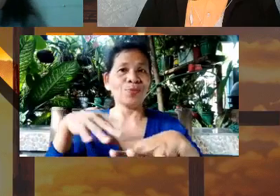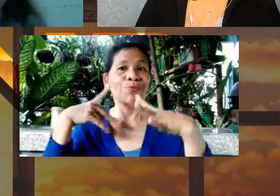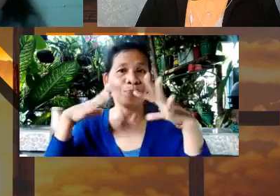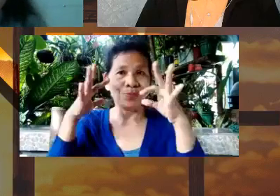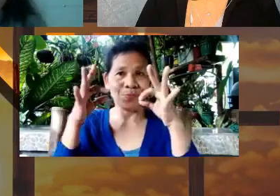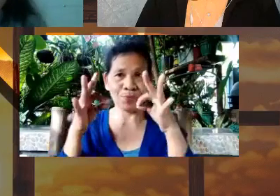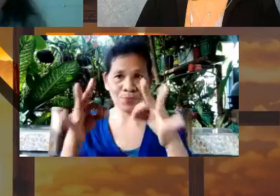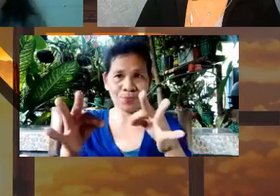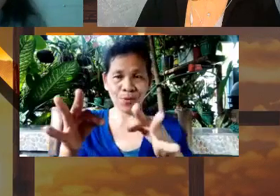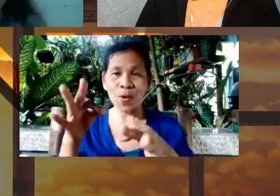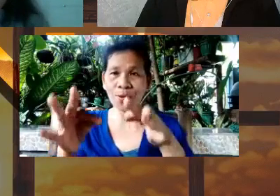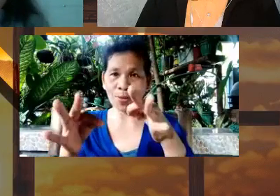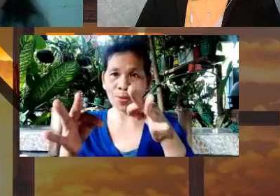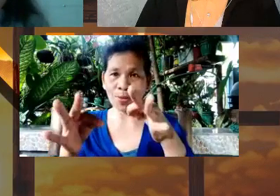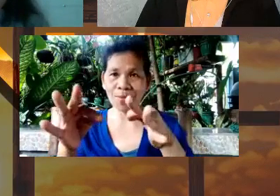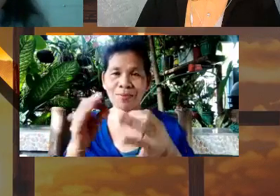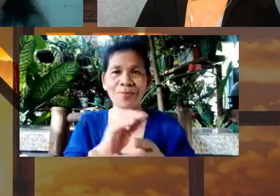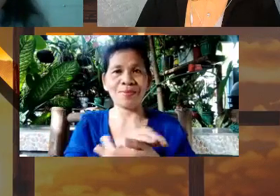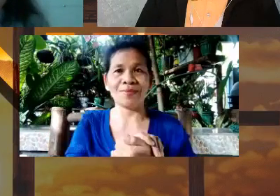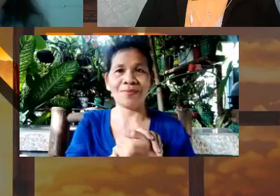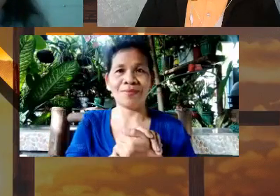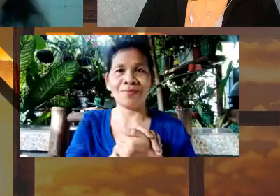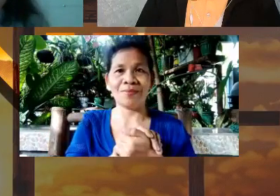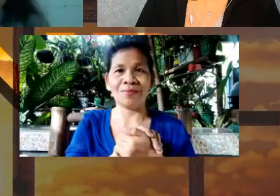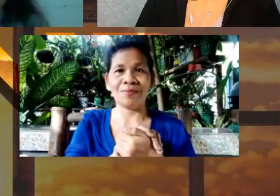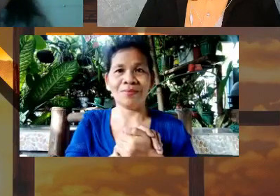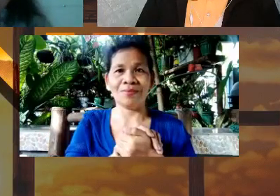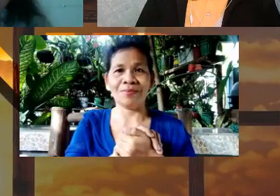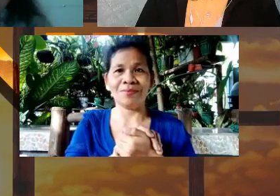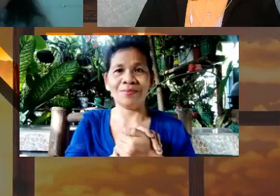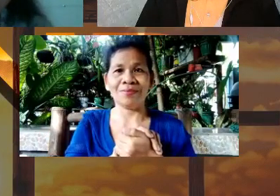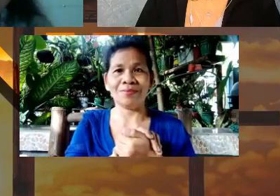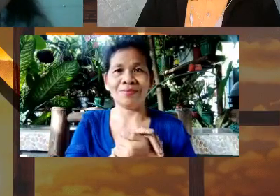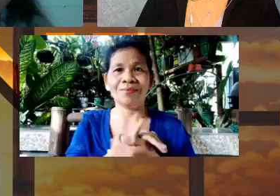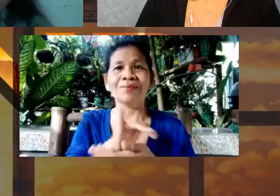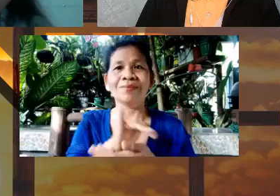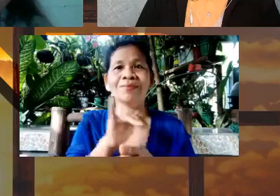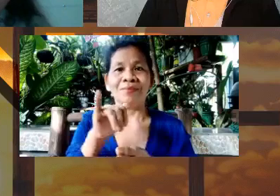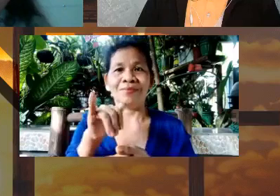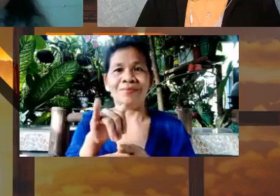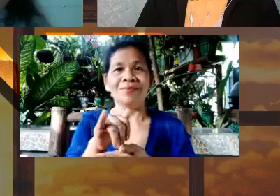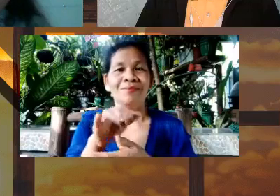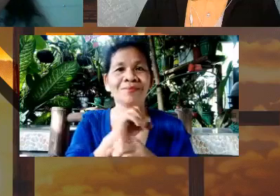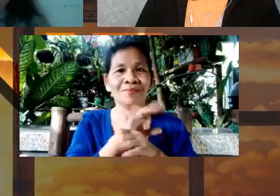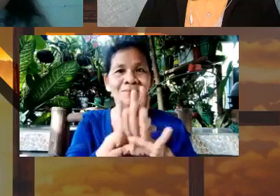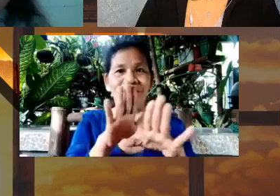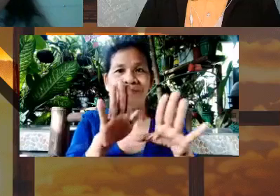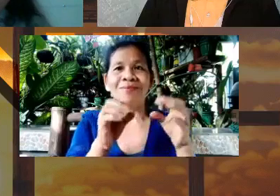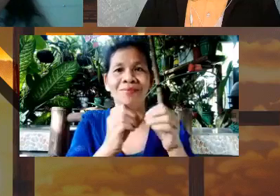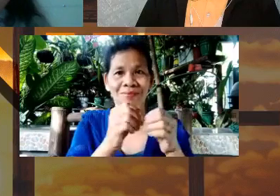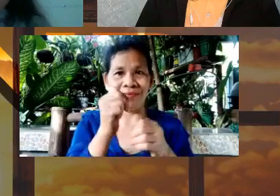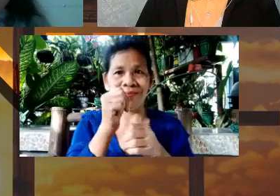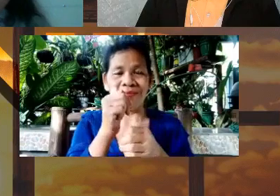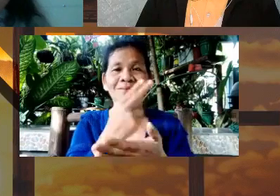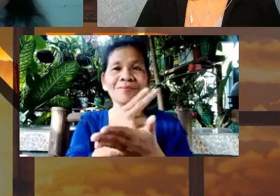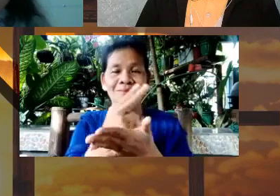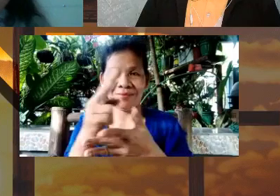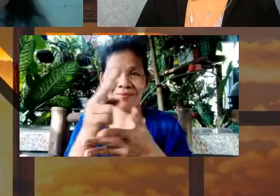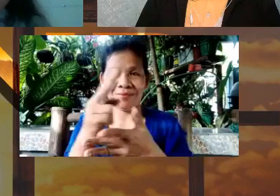Okay? So, yan. Opo, malinaw po ang most holy place. Ito po ba ang second compartment? Yes